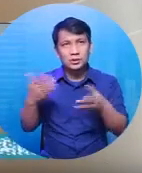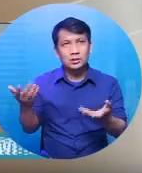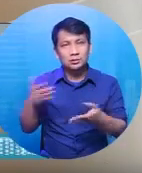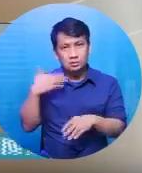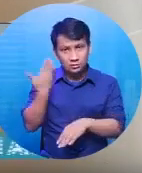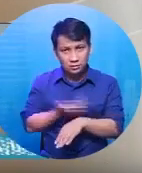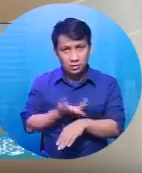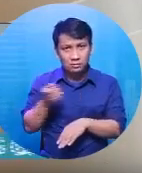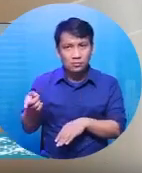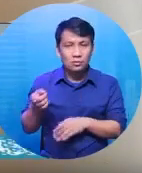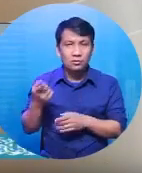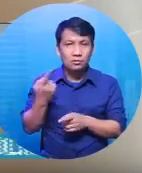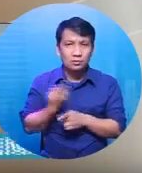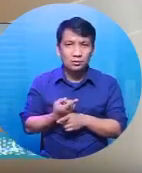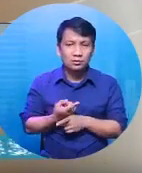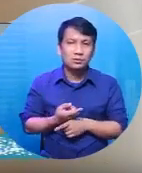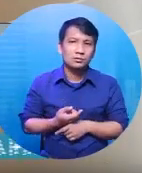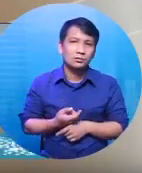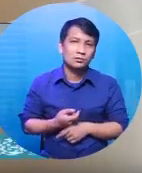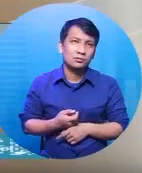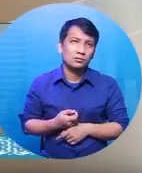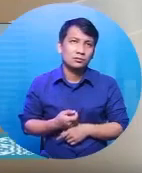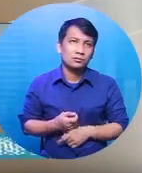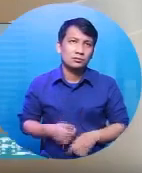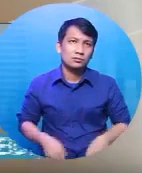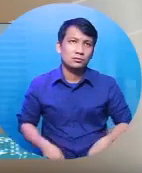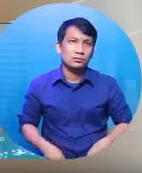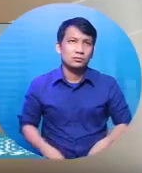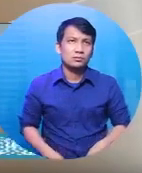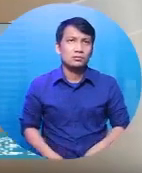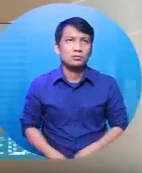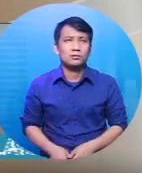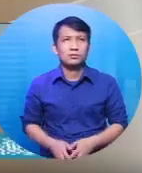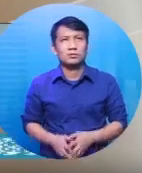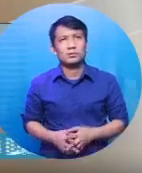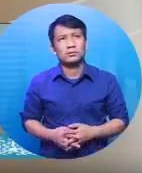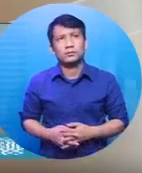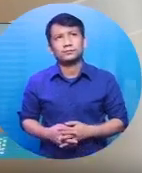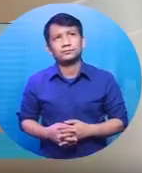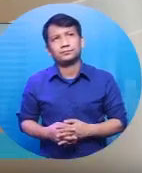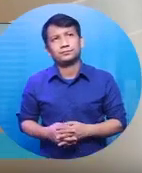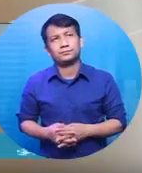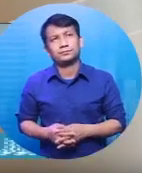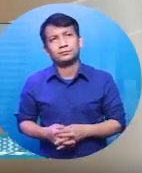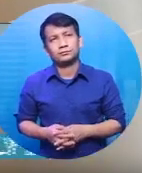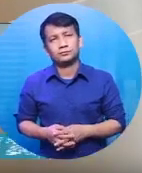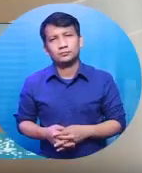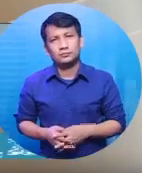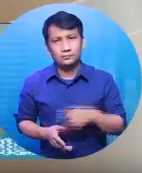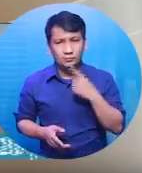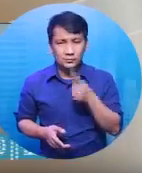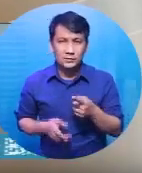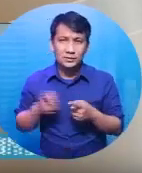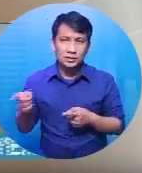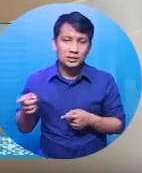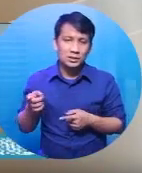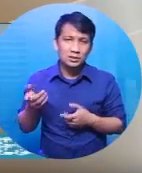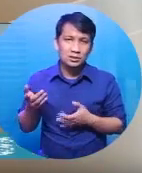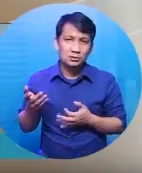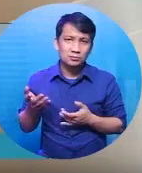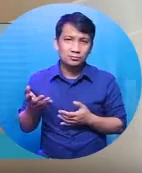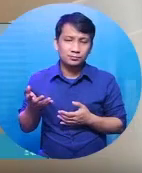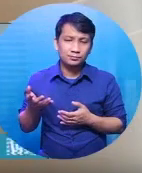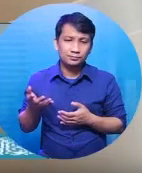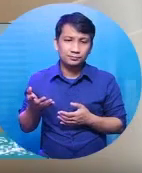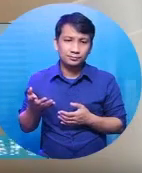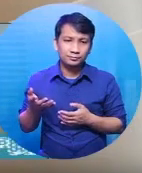sa mga anak mo rito? Opo, opo. Ah, okay. Sige. Dahil kasi po si Tom, kasi po yung kinakasama